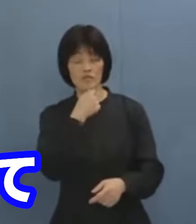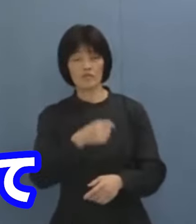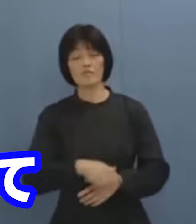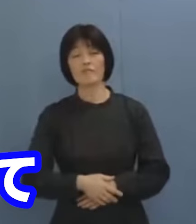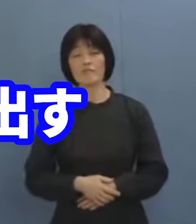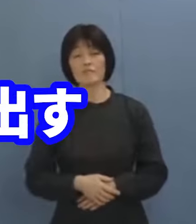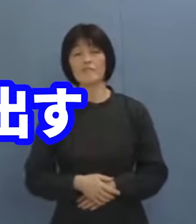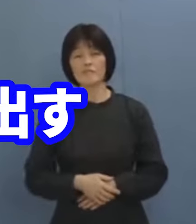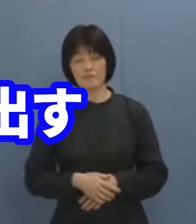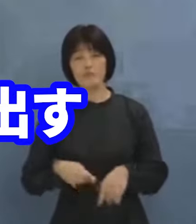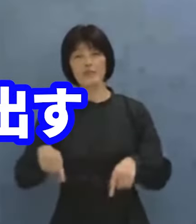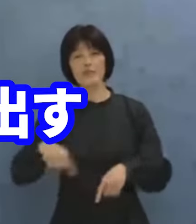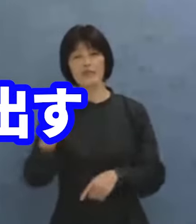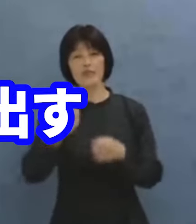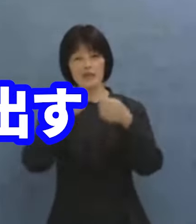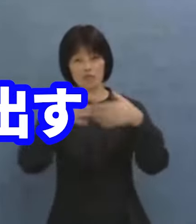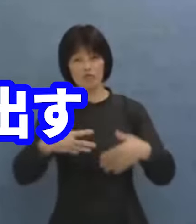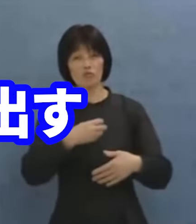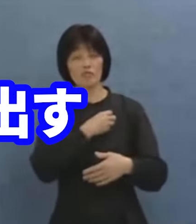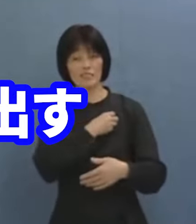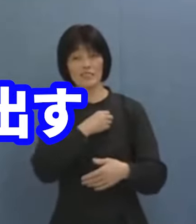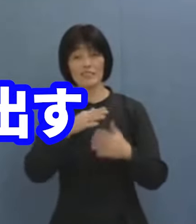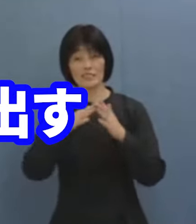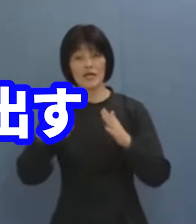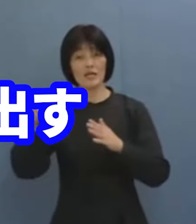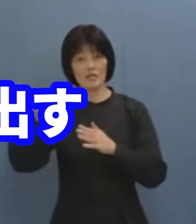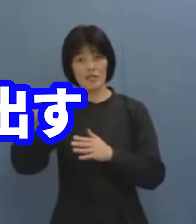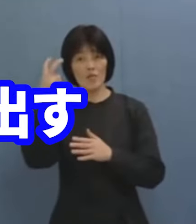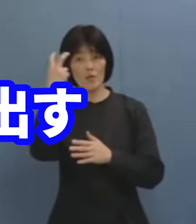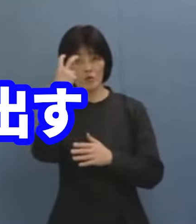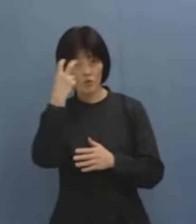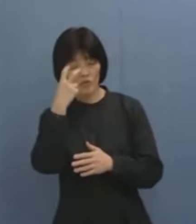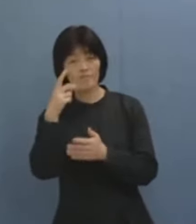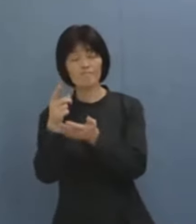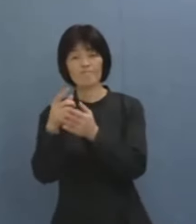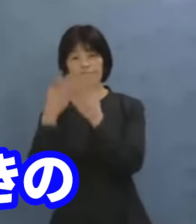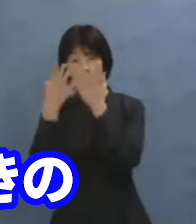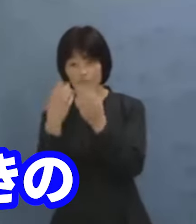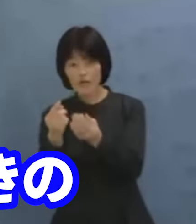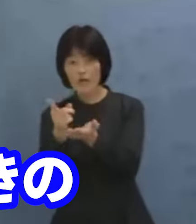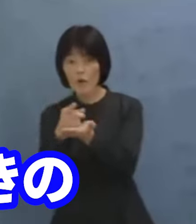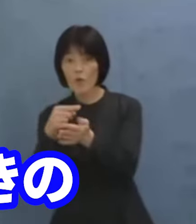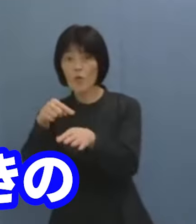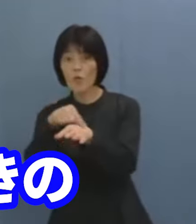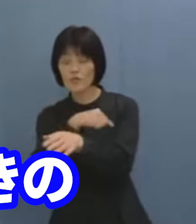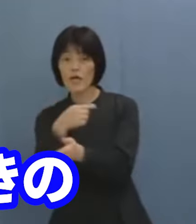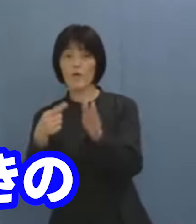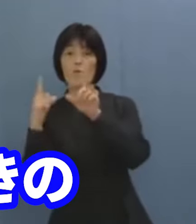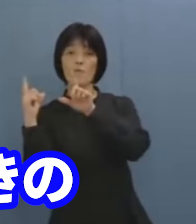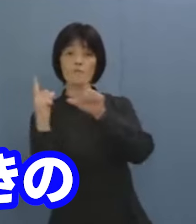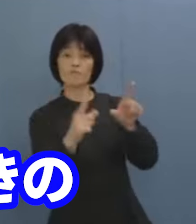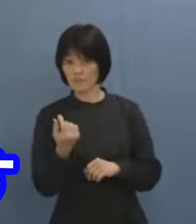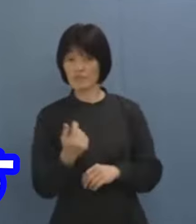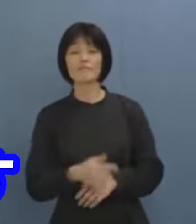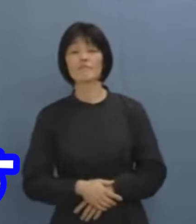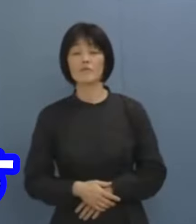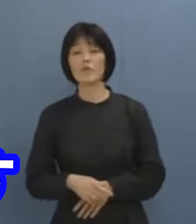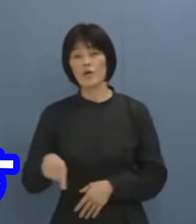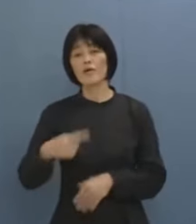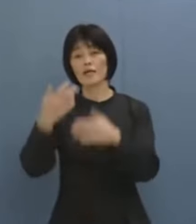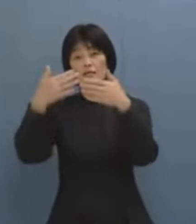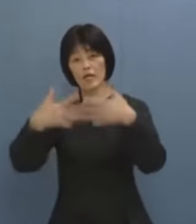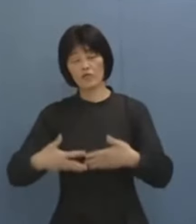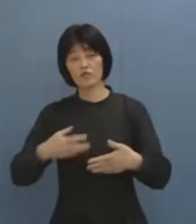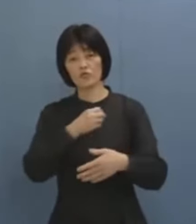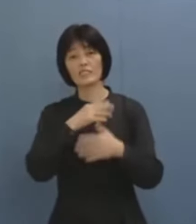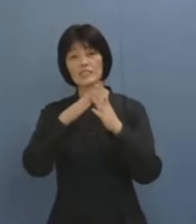会として一定の調査の方向性を出すということが百条委員会を決めたときの方針だったと思